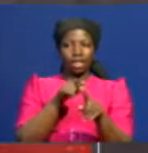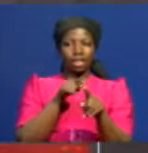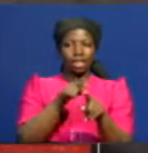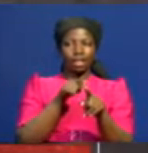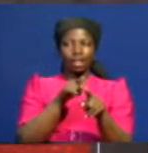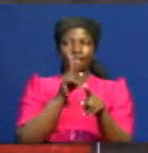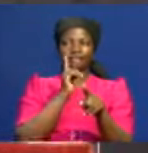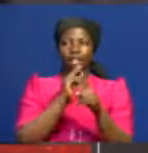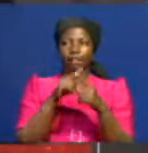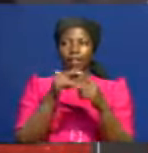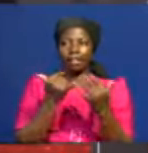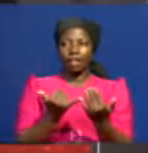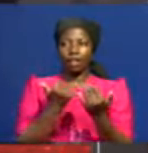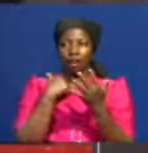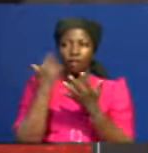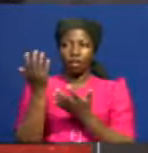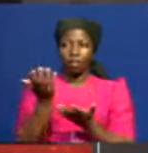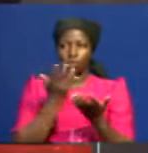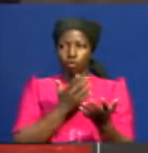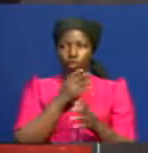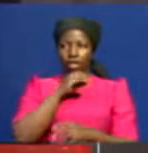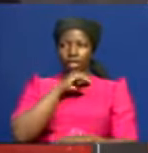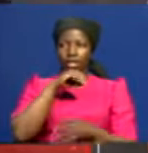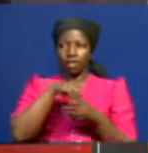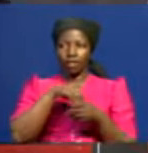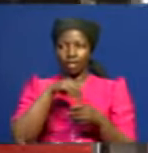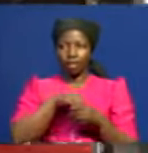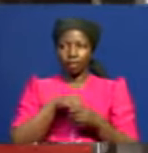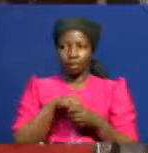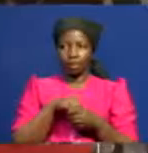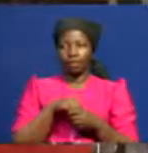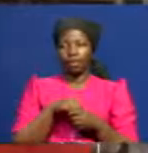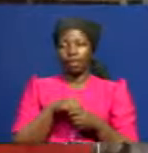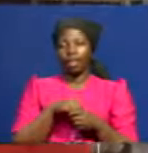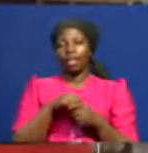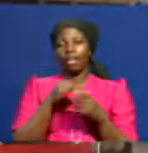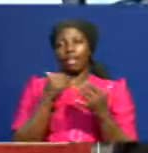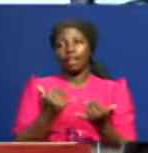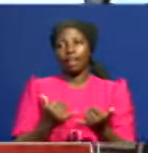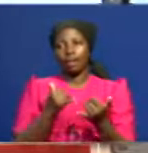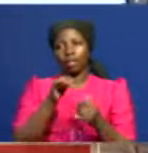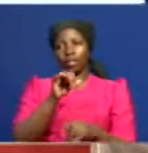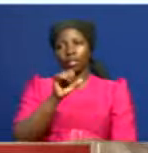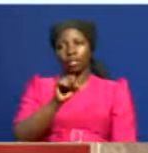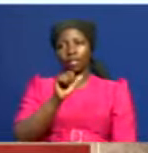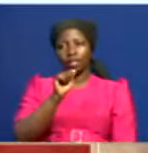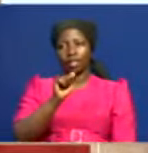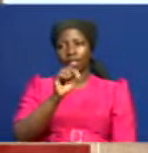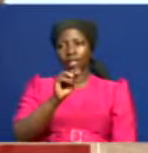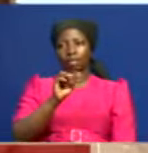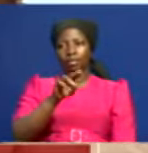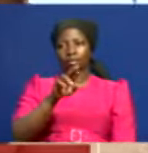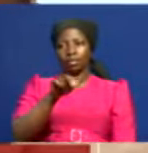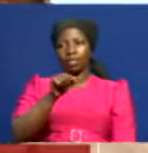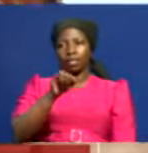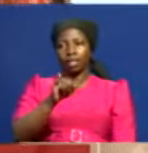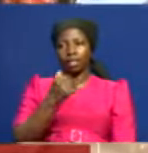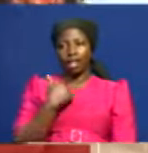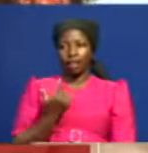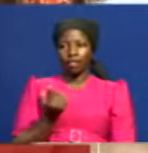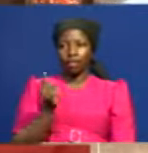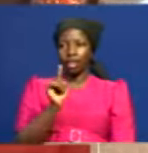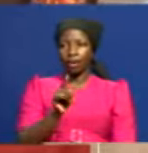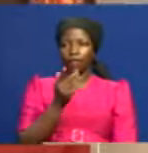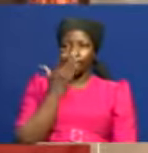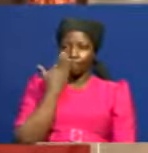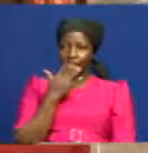Lakini ameleta investment. Nataka niambie Rashid hapa. Na hii Sarrai ambayo iko hapa wana viwanda kule